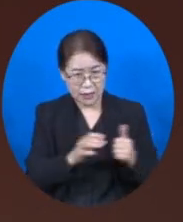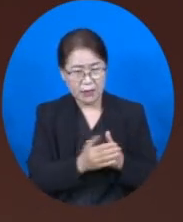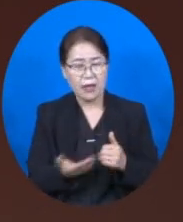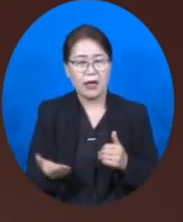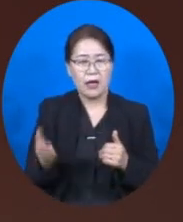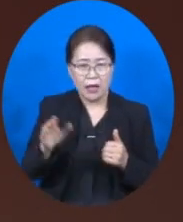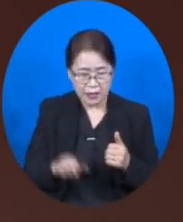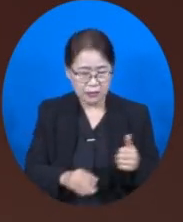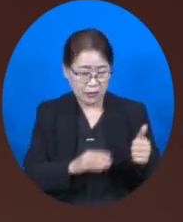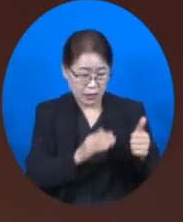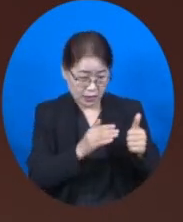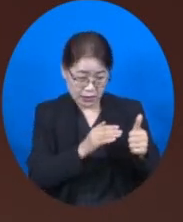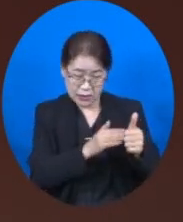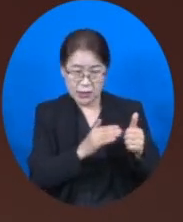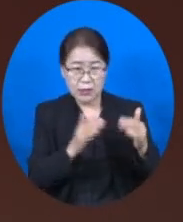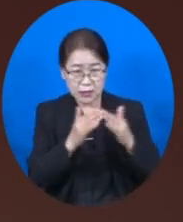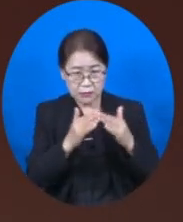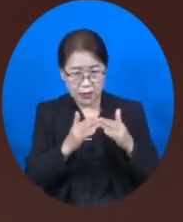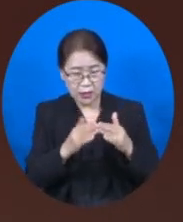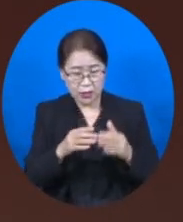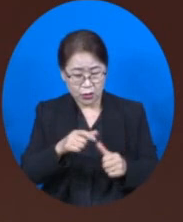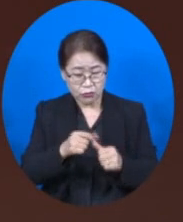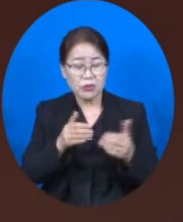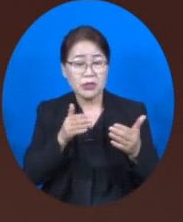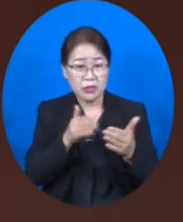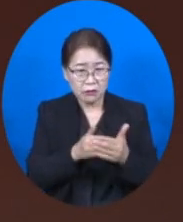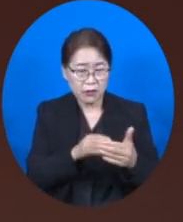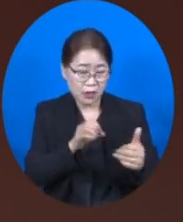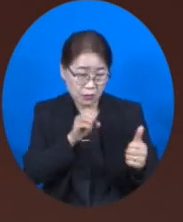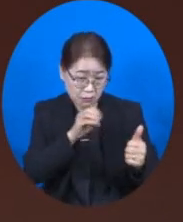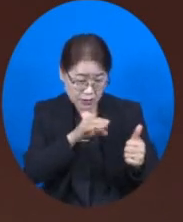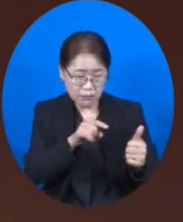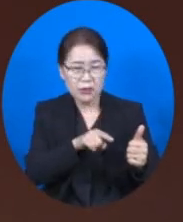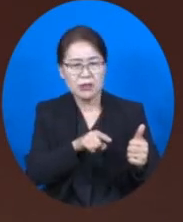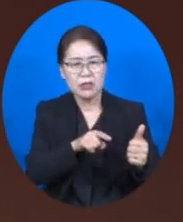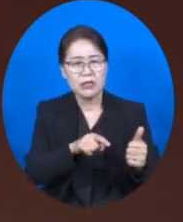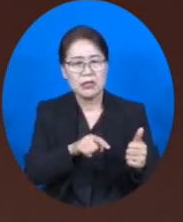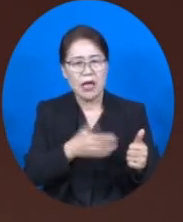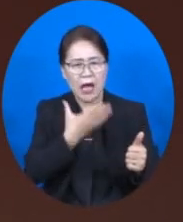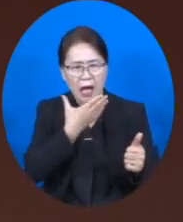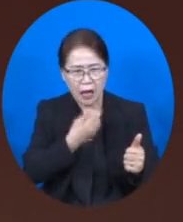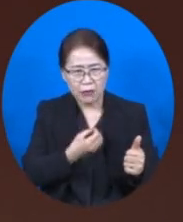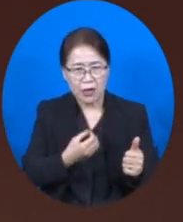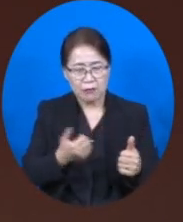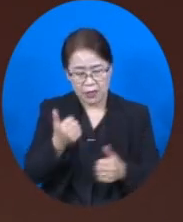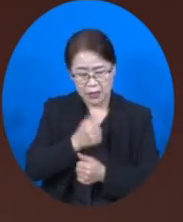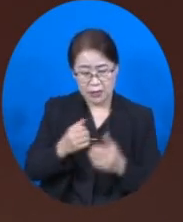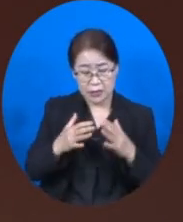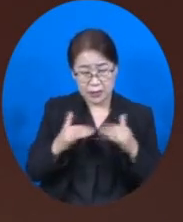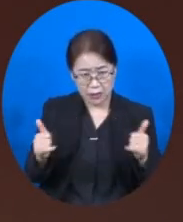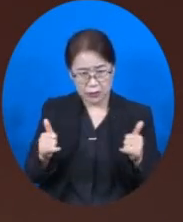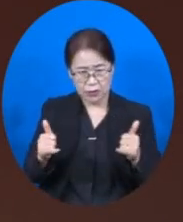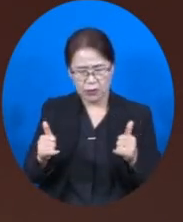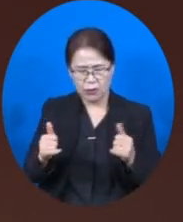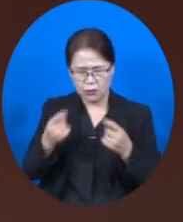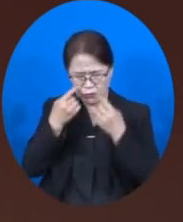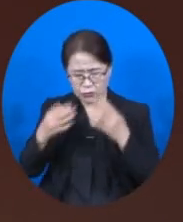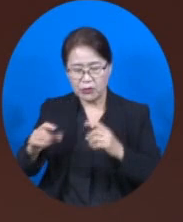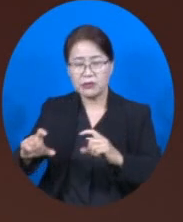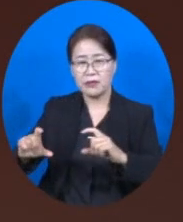오늘이 집에 구원이 이르렀다라고 말씀하시면서 이제 아브라함의 자손이라고 분명하게